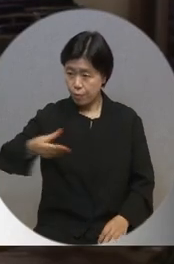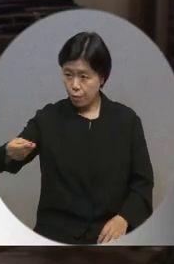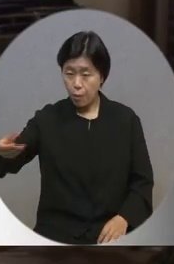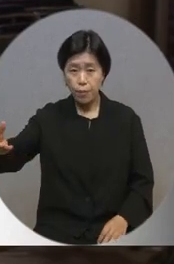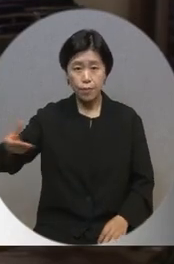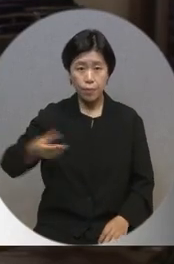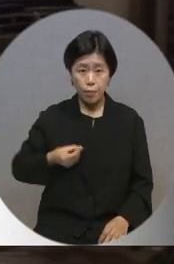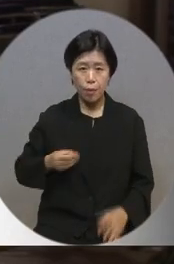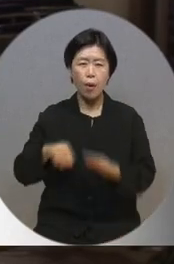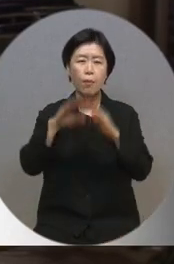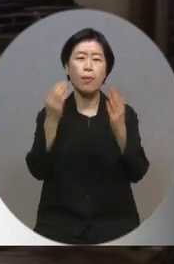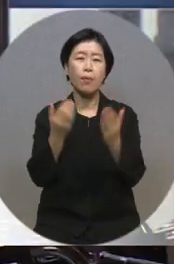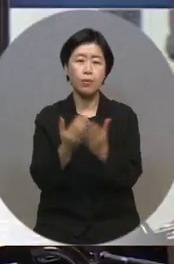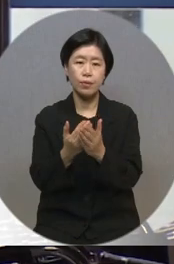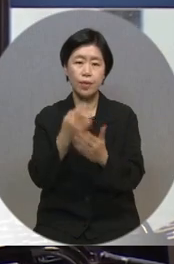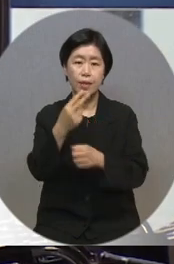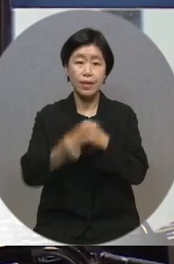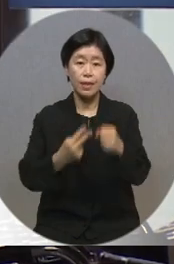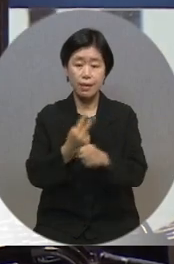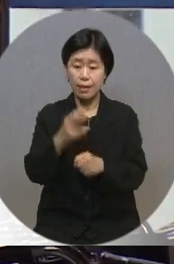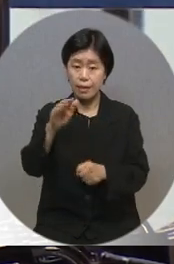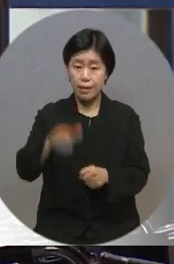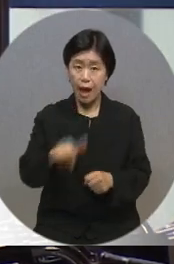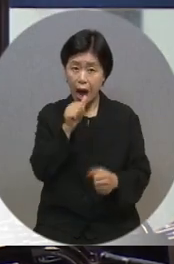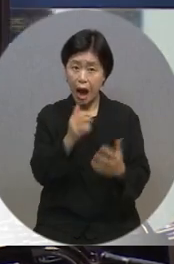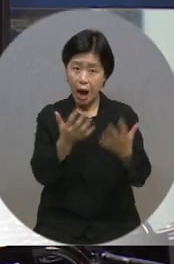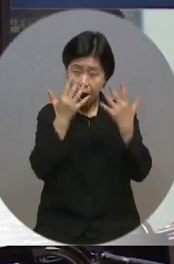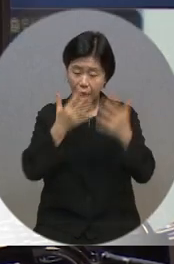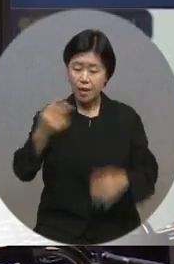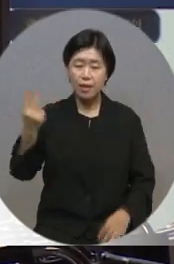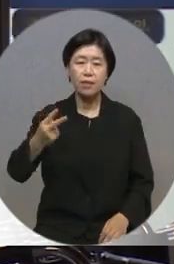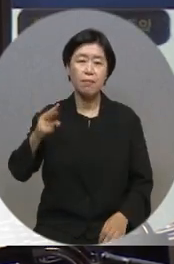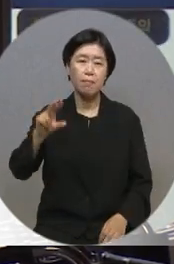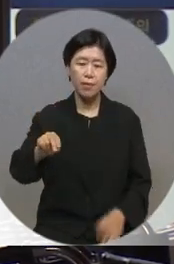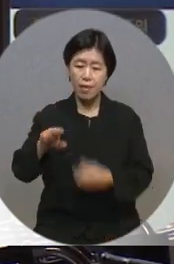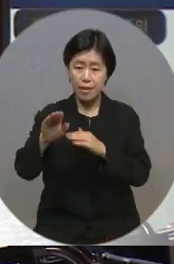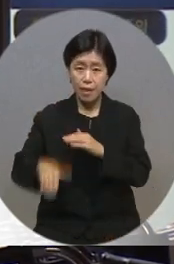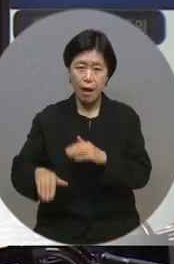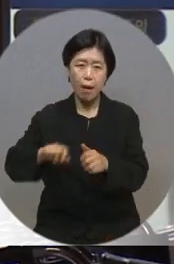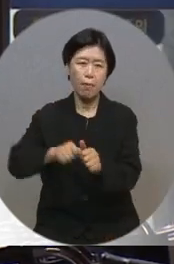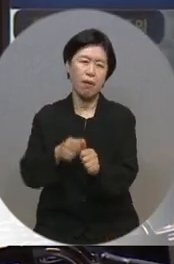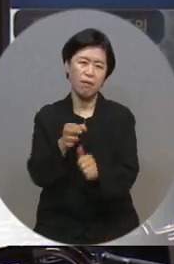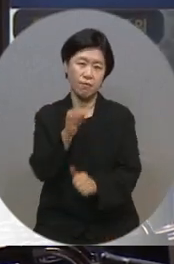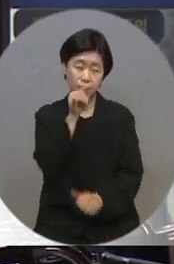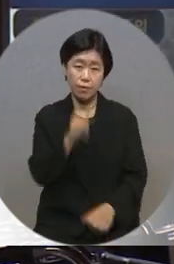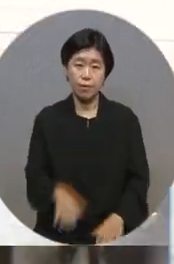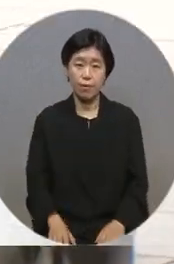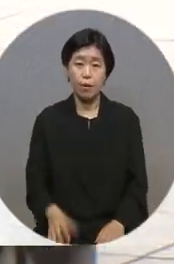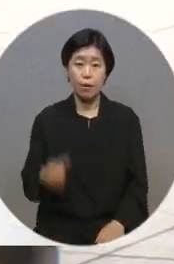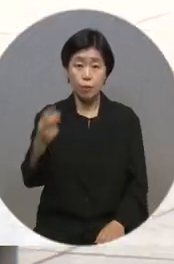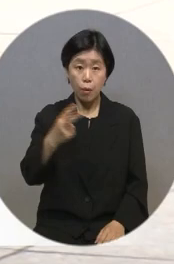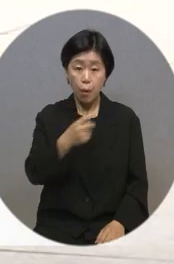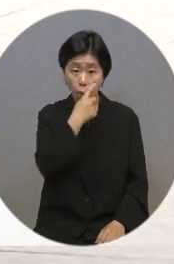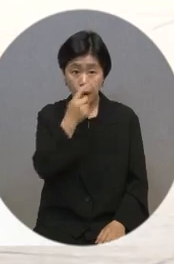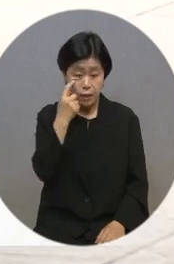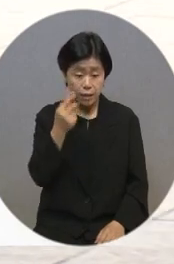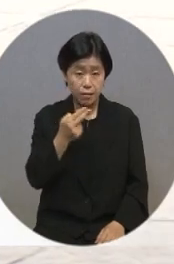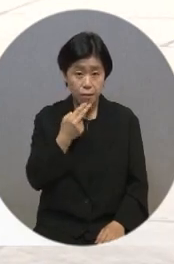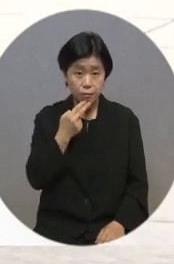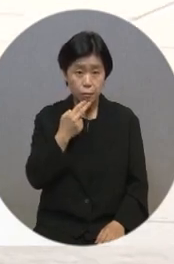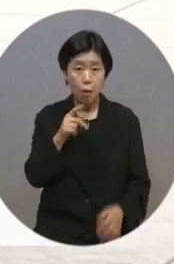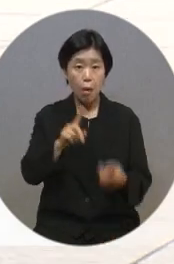모두 2년 이하의 징역 또는 2천만 원 이하의 벌금에 처할 수 있습니다. 또한 본인 확인을 하지 않은